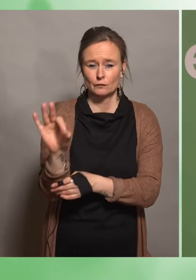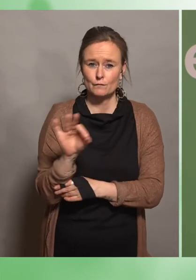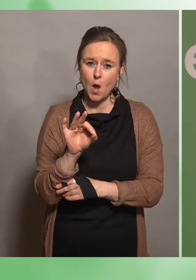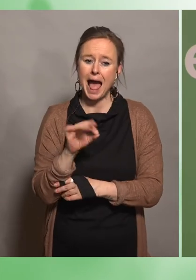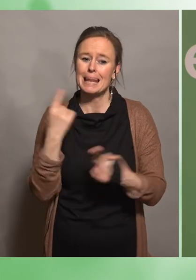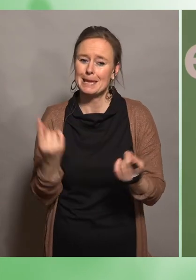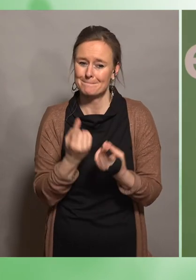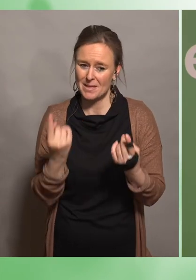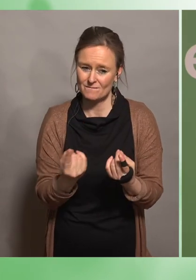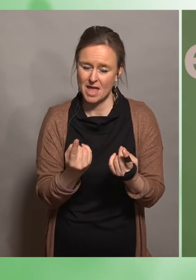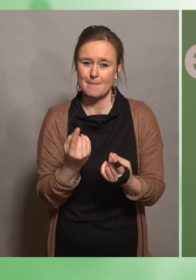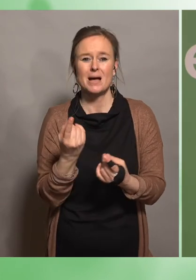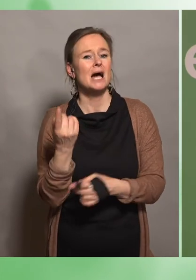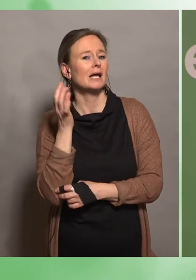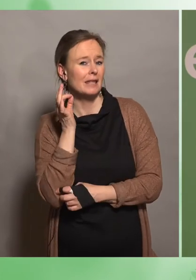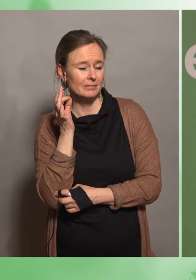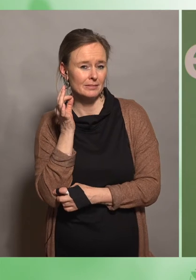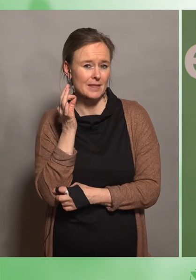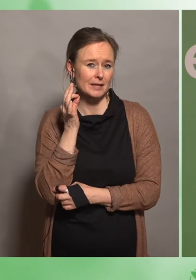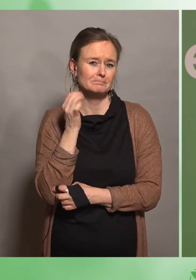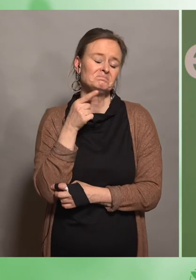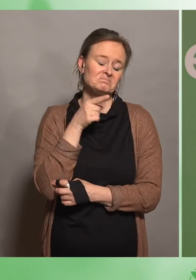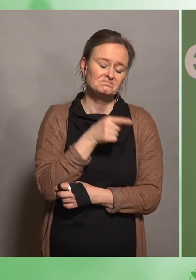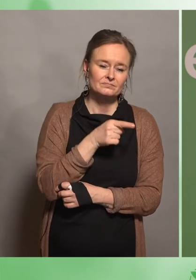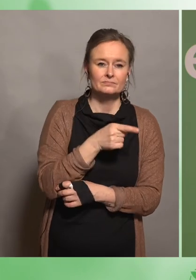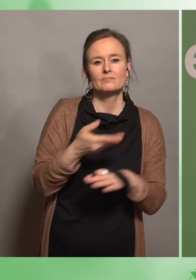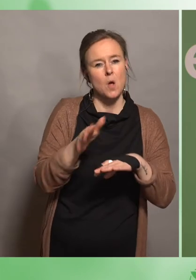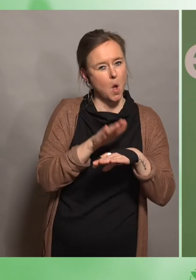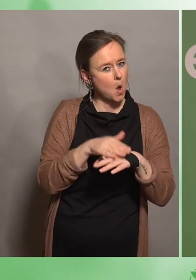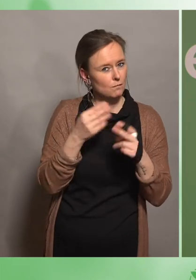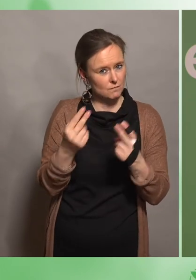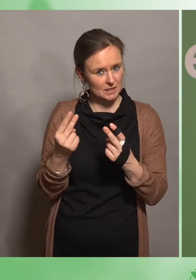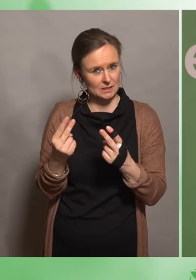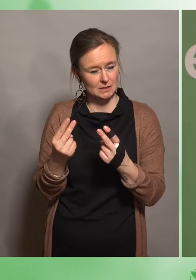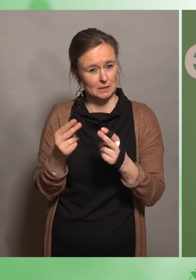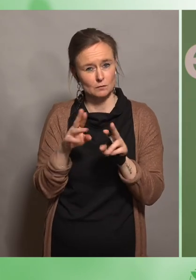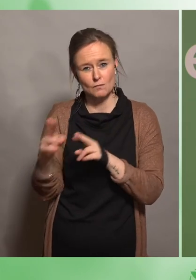ganz wesentlich. Es gibt dafür auch eine Reihe von guten Gründen.